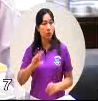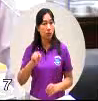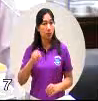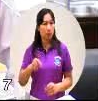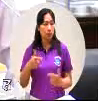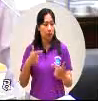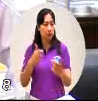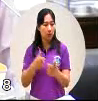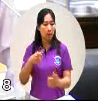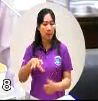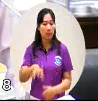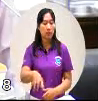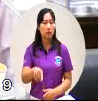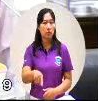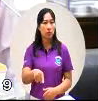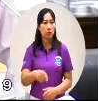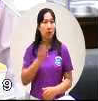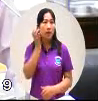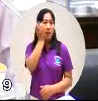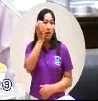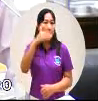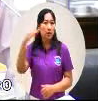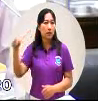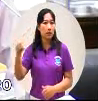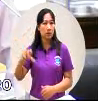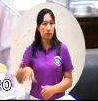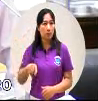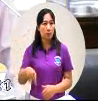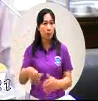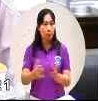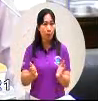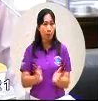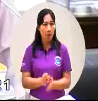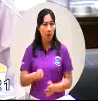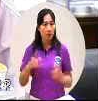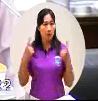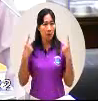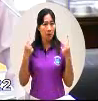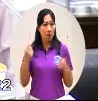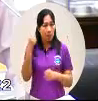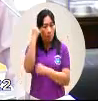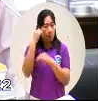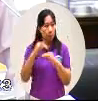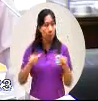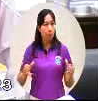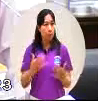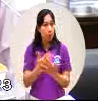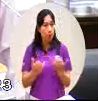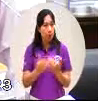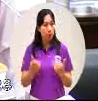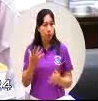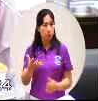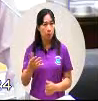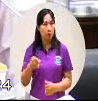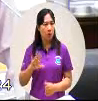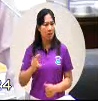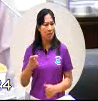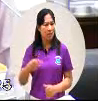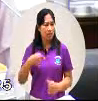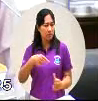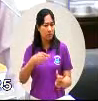因为冈山这个区块呢，有很多原住民的学生没有师